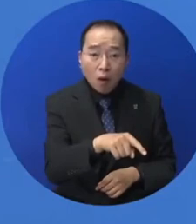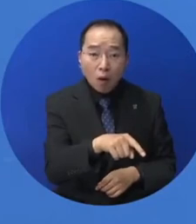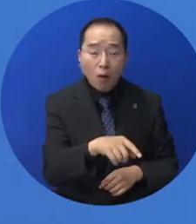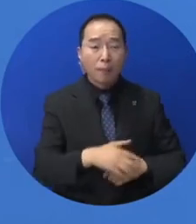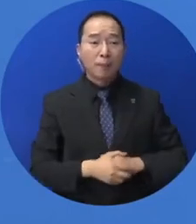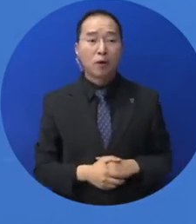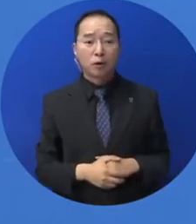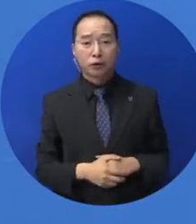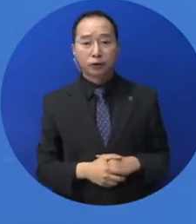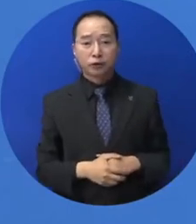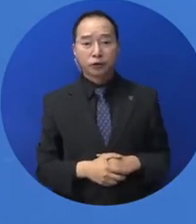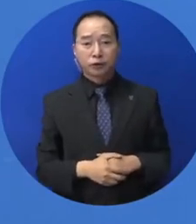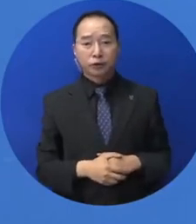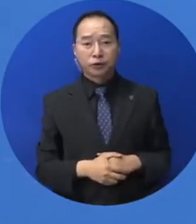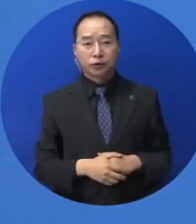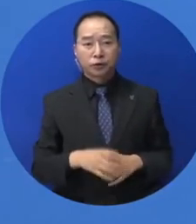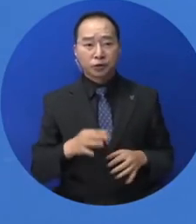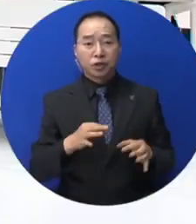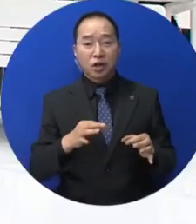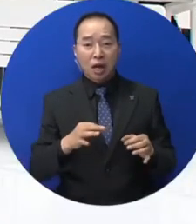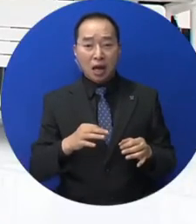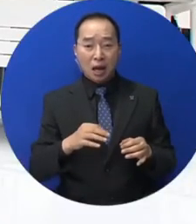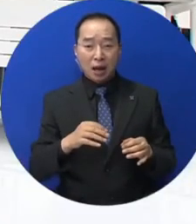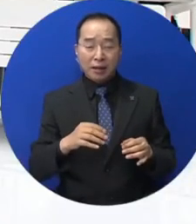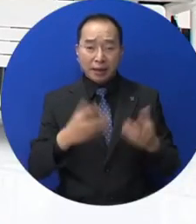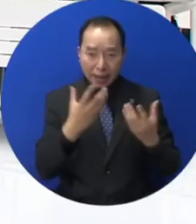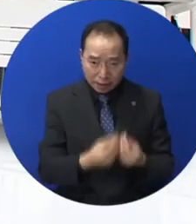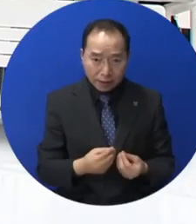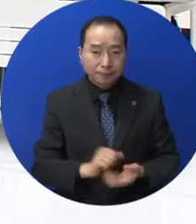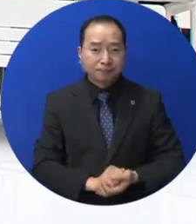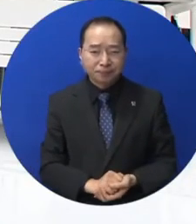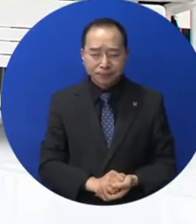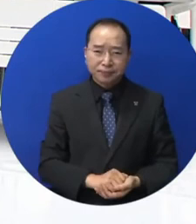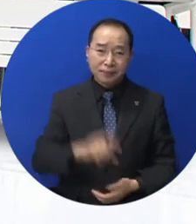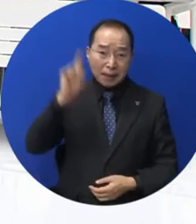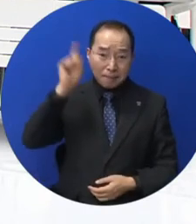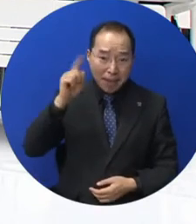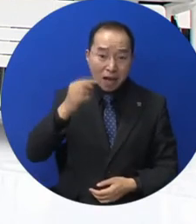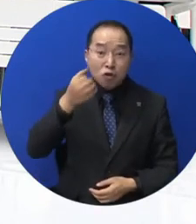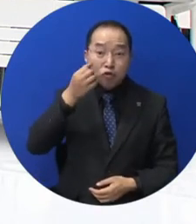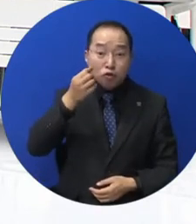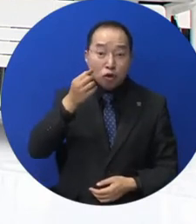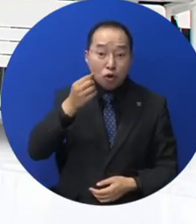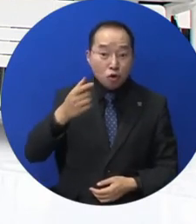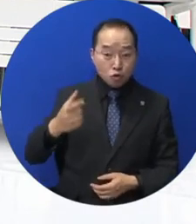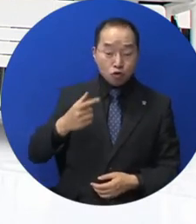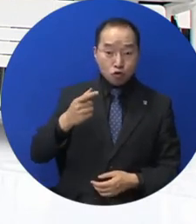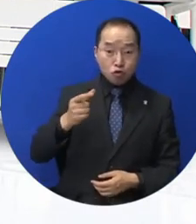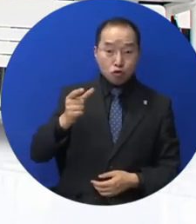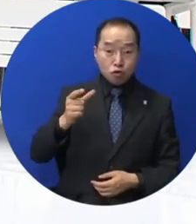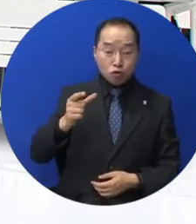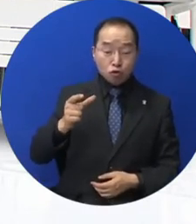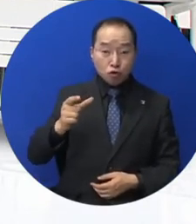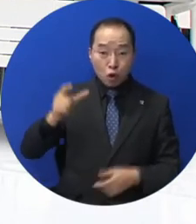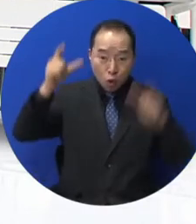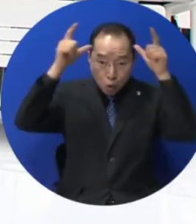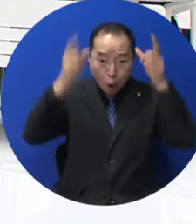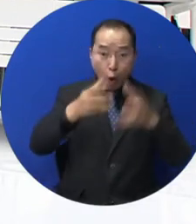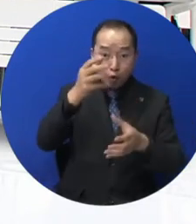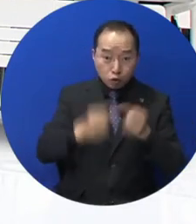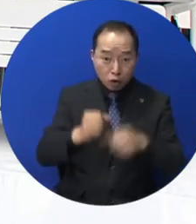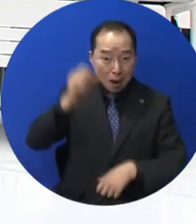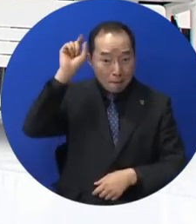우유를 집에서 받아서 배달을 해서 먹고 월정액을 내는 것처럼 소상공인과